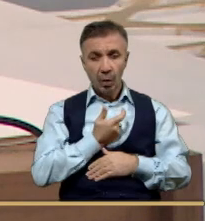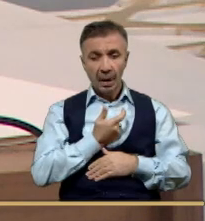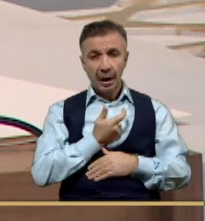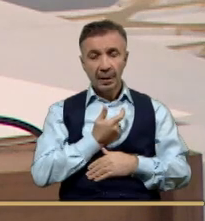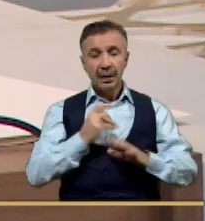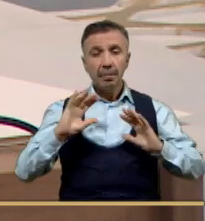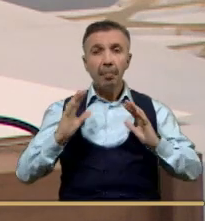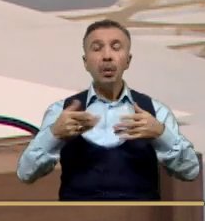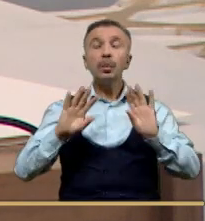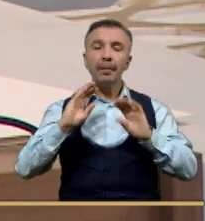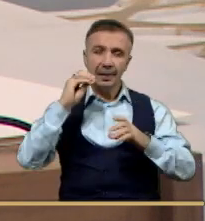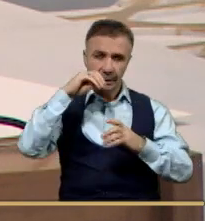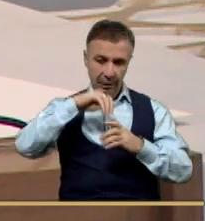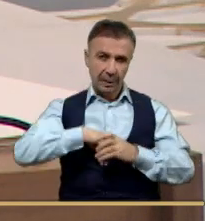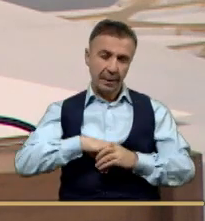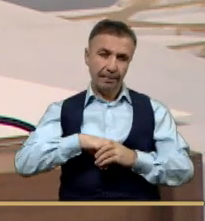bozulmaması için de